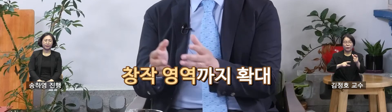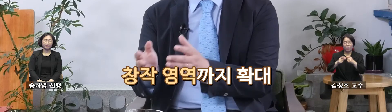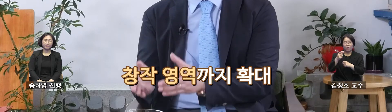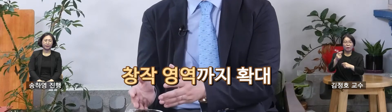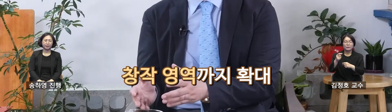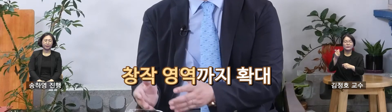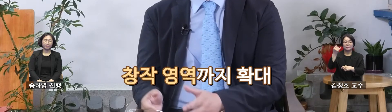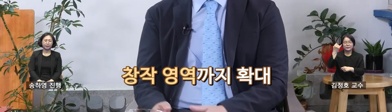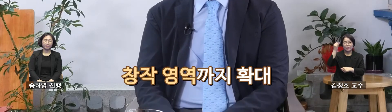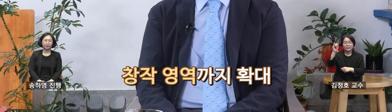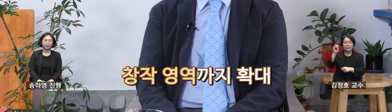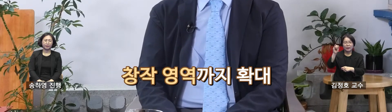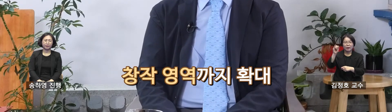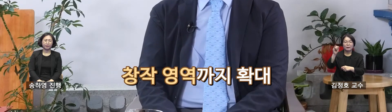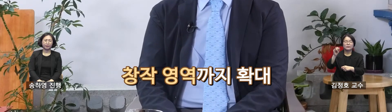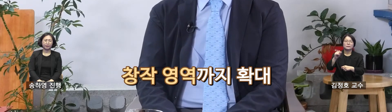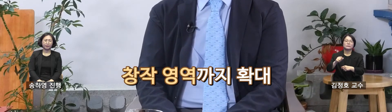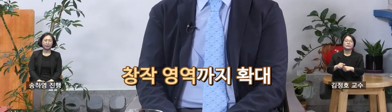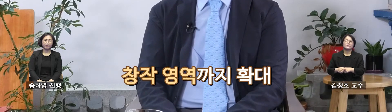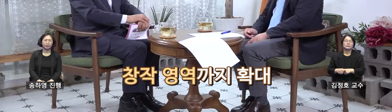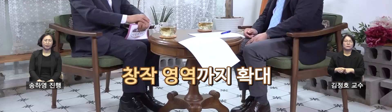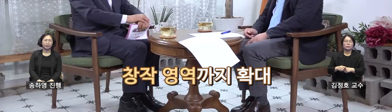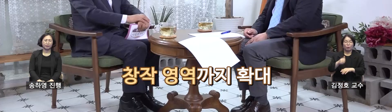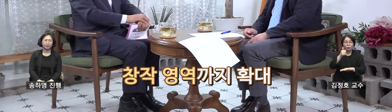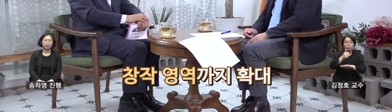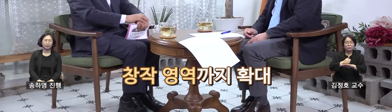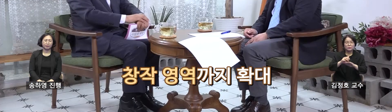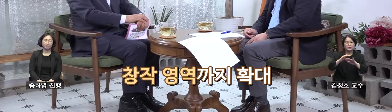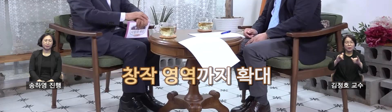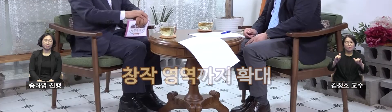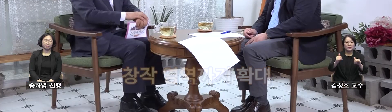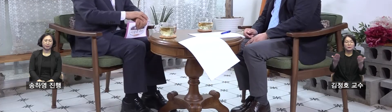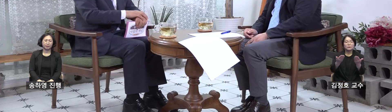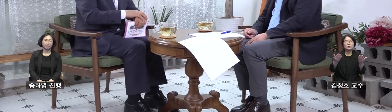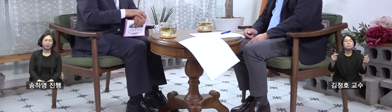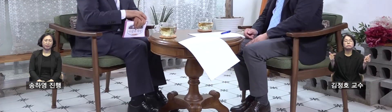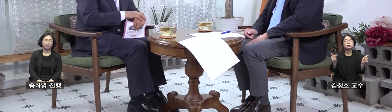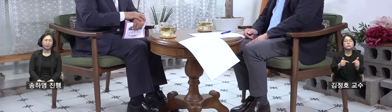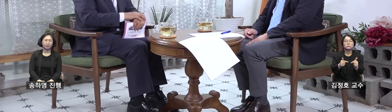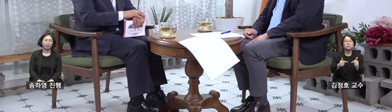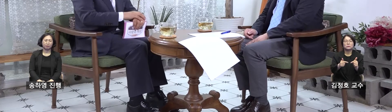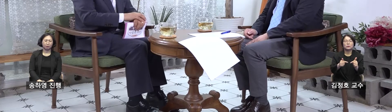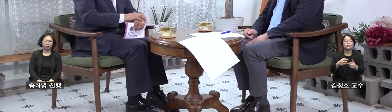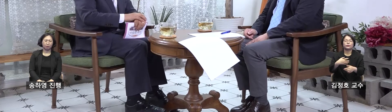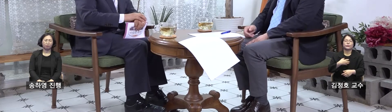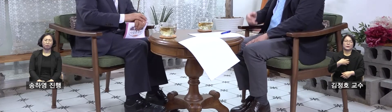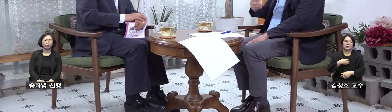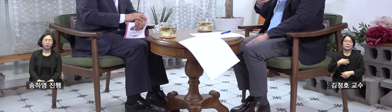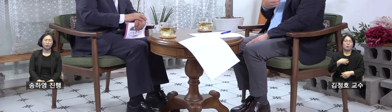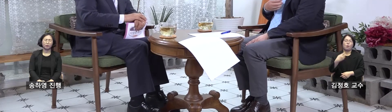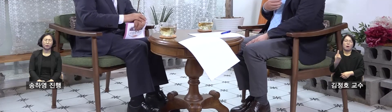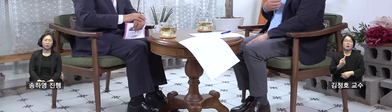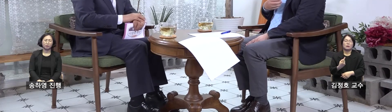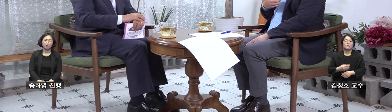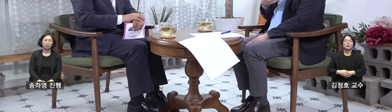하고 글도 하고 그러니까 인간이 할 일이 별로 없어지는 위험성에 되게 됩니다. 그래서 저는